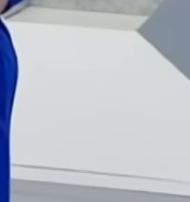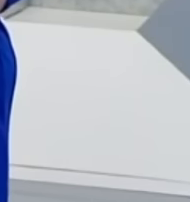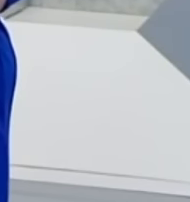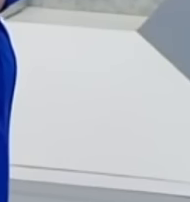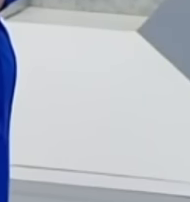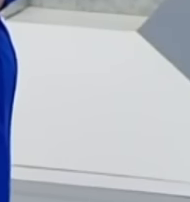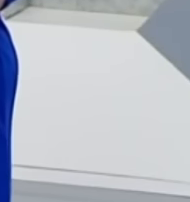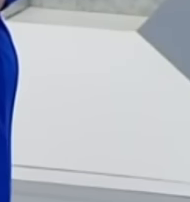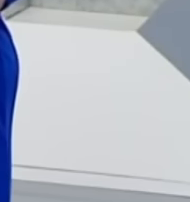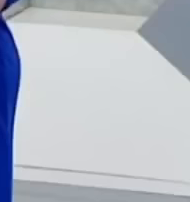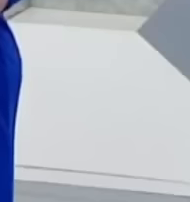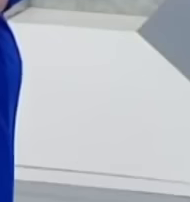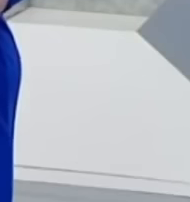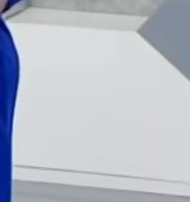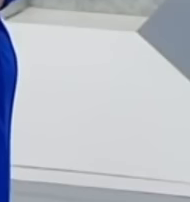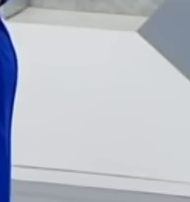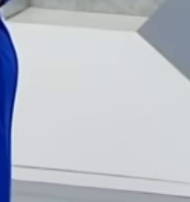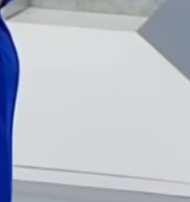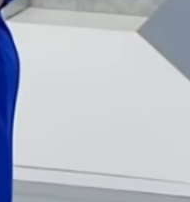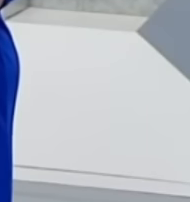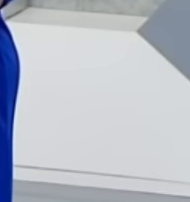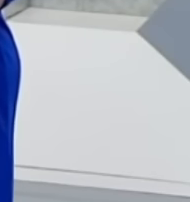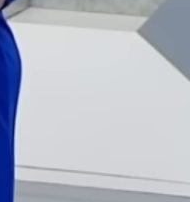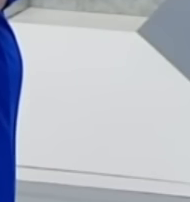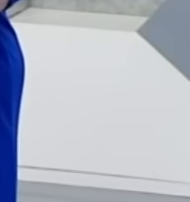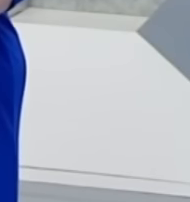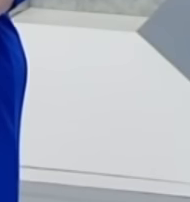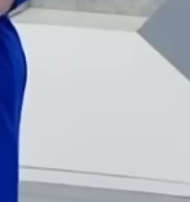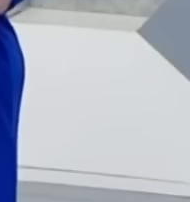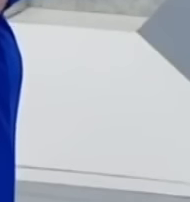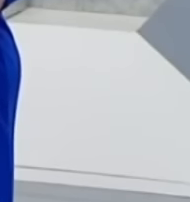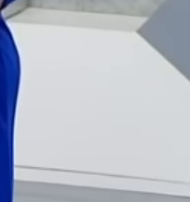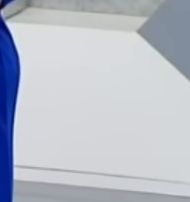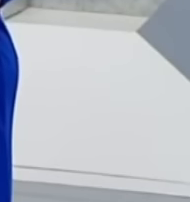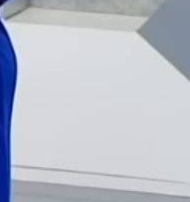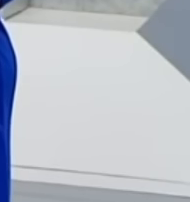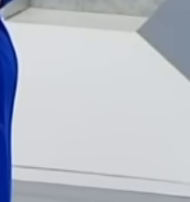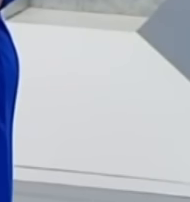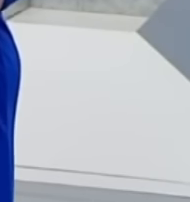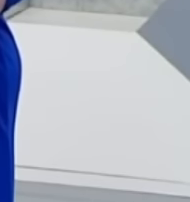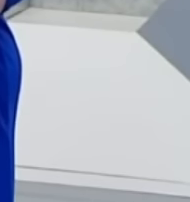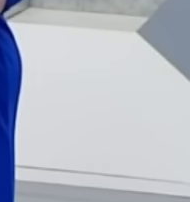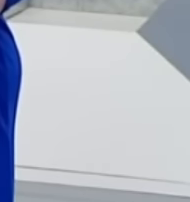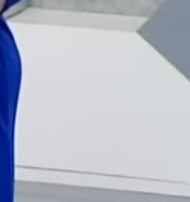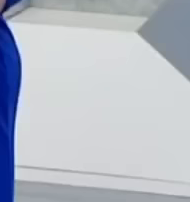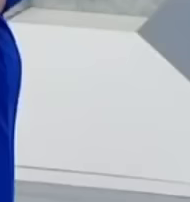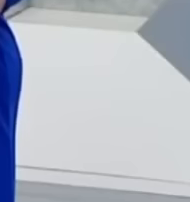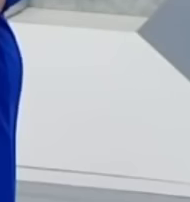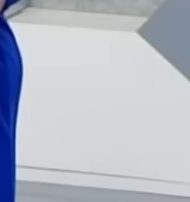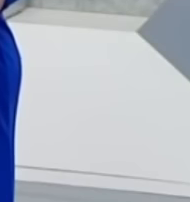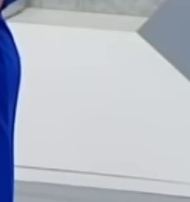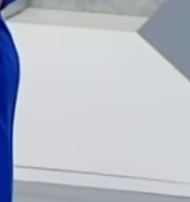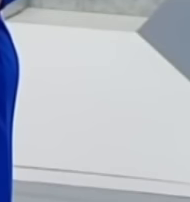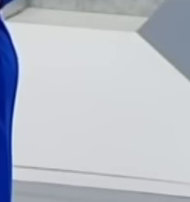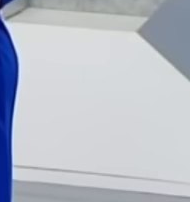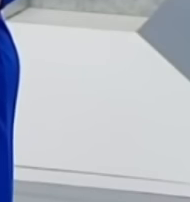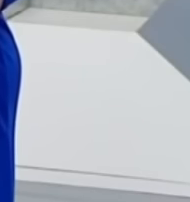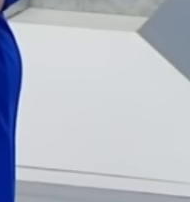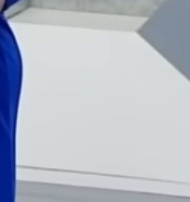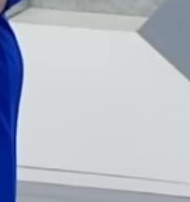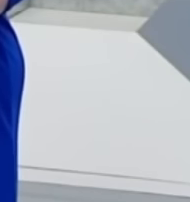Kapuso, para sa mga maiinit na balita, mag-subscribe sa GMA Integrated News sa YouTube. Sa mga kapuso naman abroad, subaybayan nyo kami sa